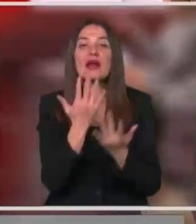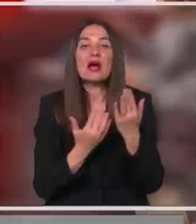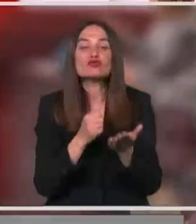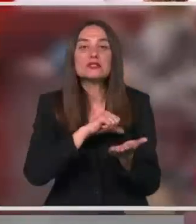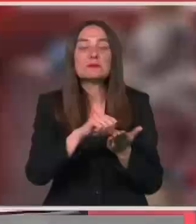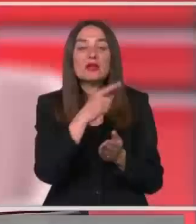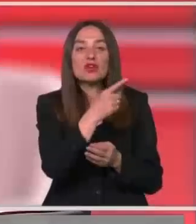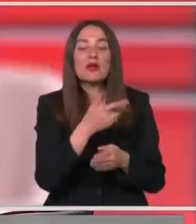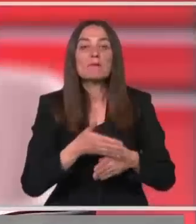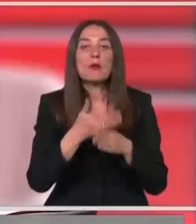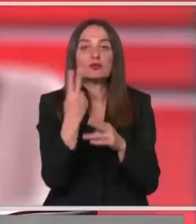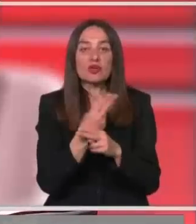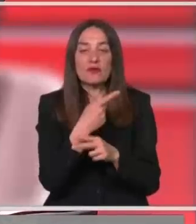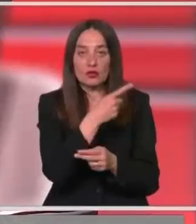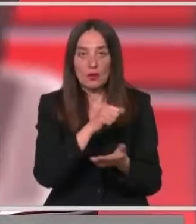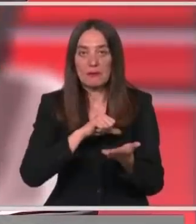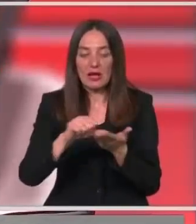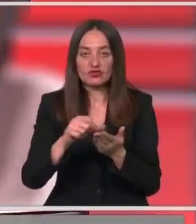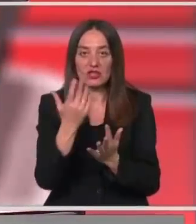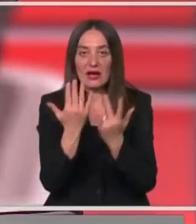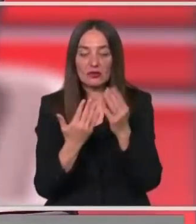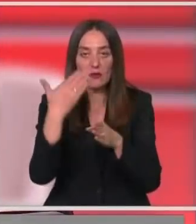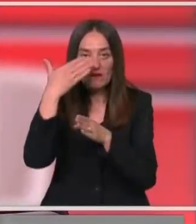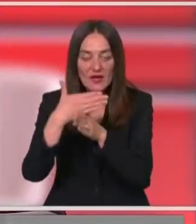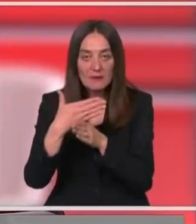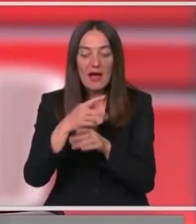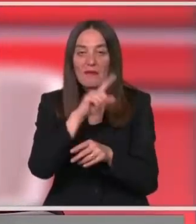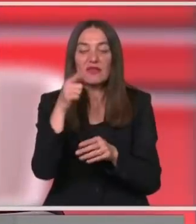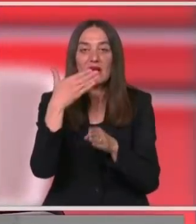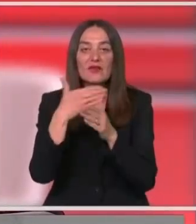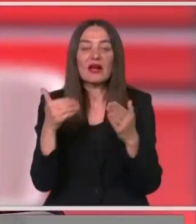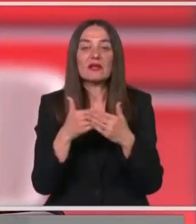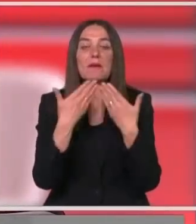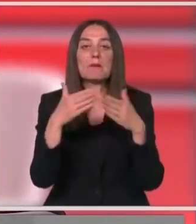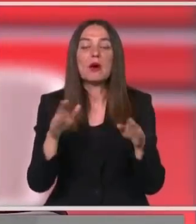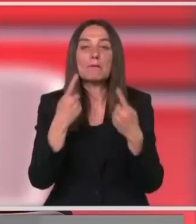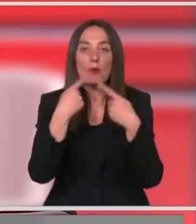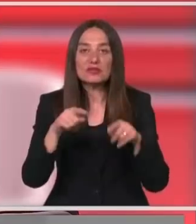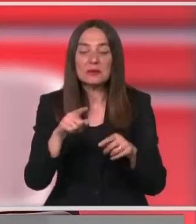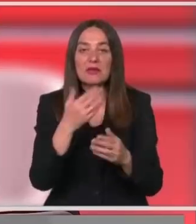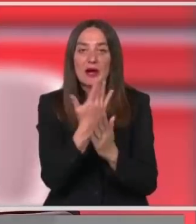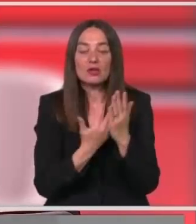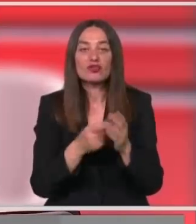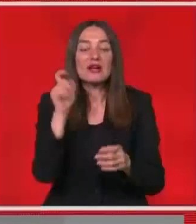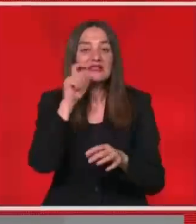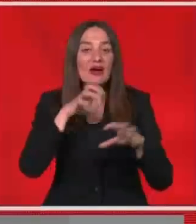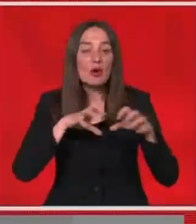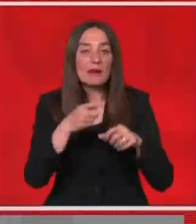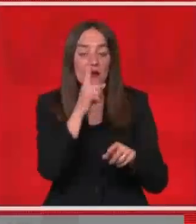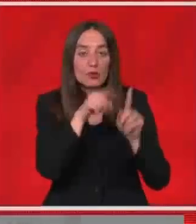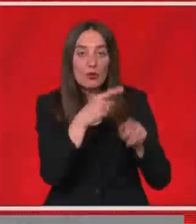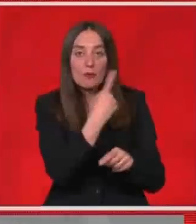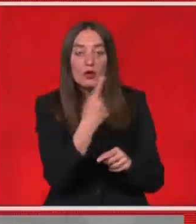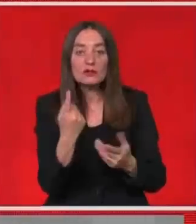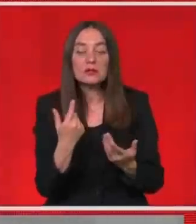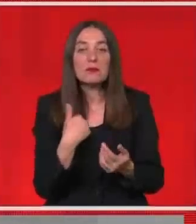isplaćuje ta pomoć države? Da li to plaćate na račun firme? Da li firma treba da otvori poseban račun? Da li isplaćujete svakom radniku ponaosob? Ne